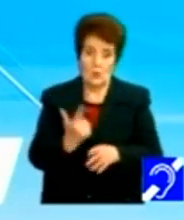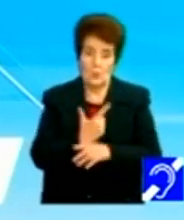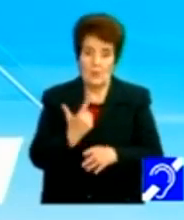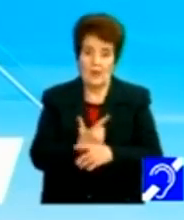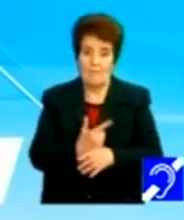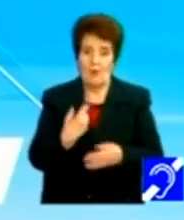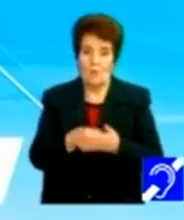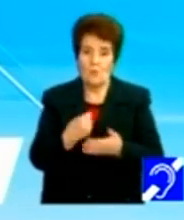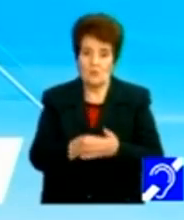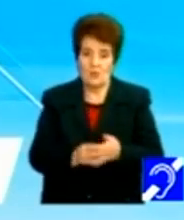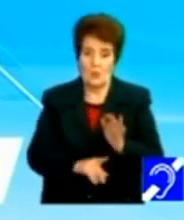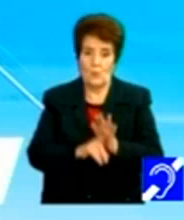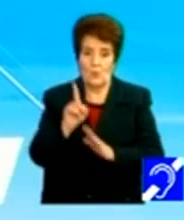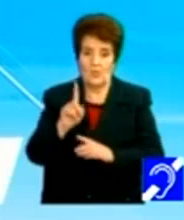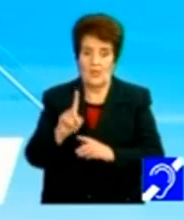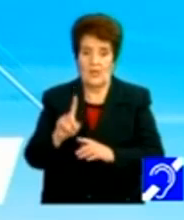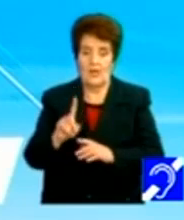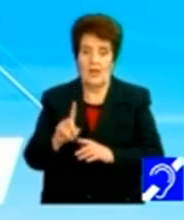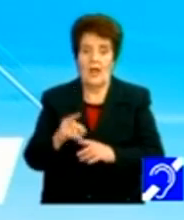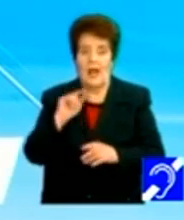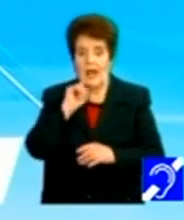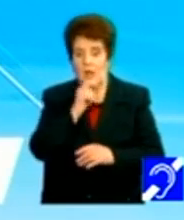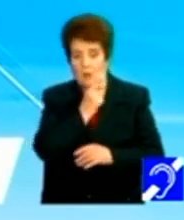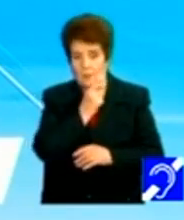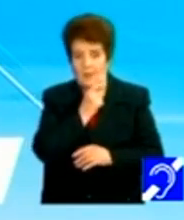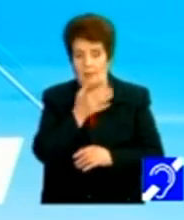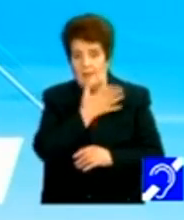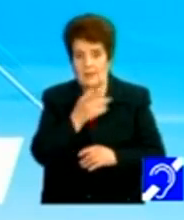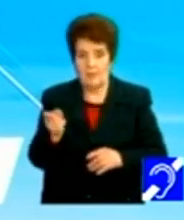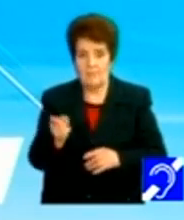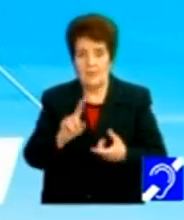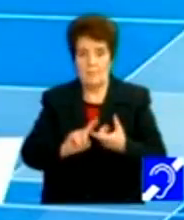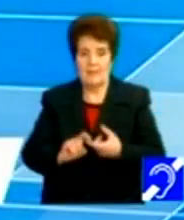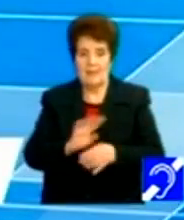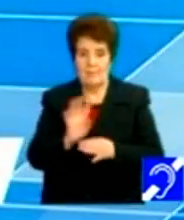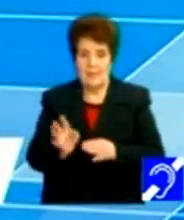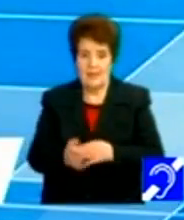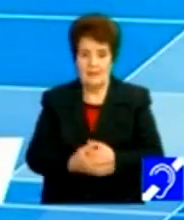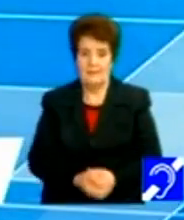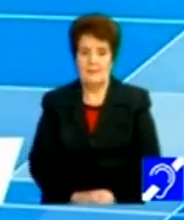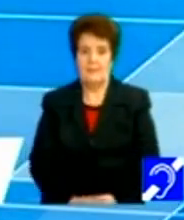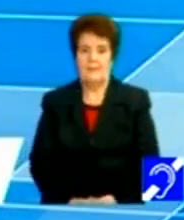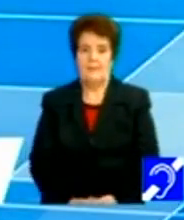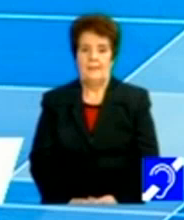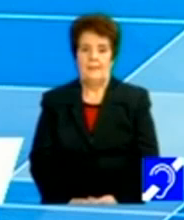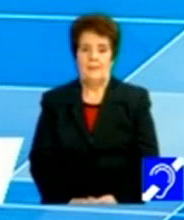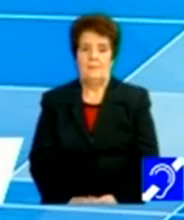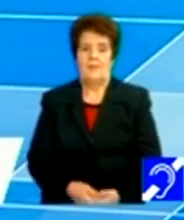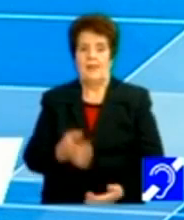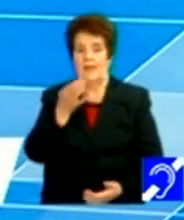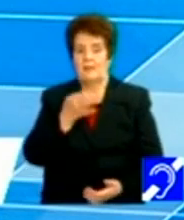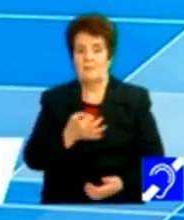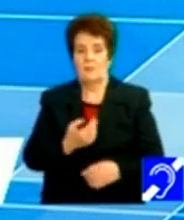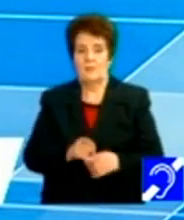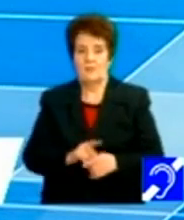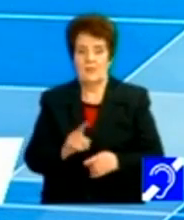și respectiv pornirea motoarelor economiei, mai ales pe timp de pandemie. Un minut și domnul Țicu pentru răspunsul la această întrebare.